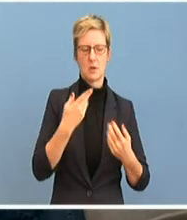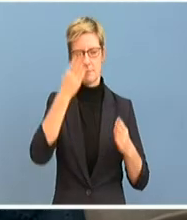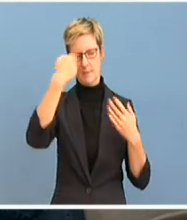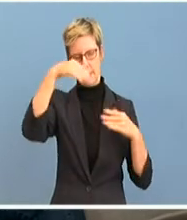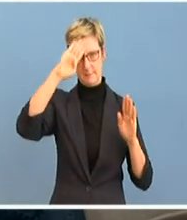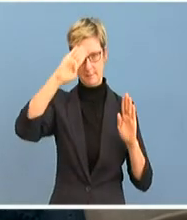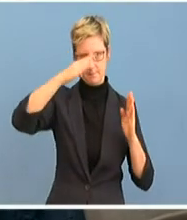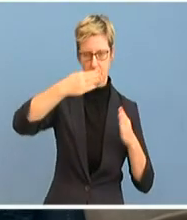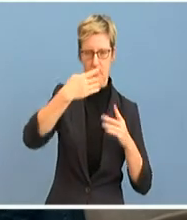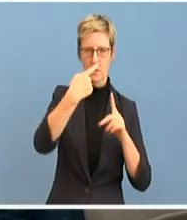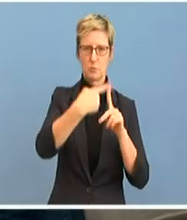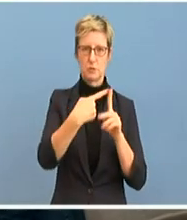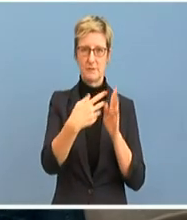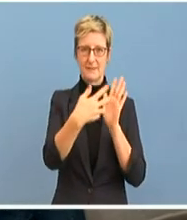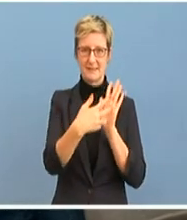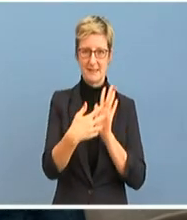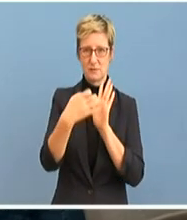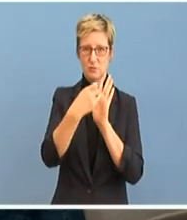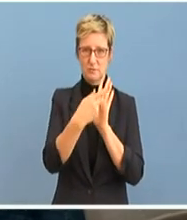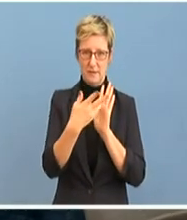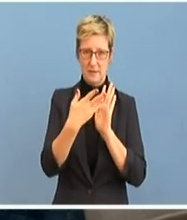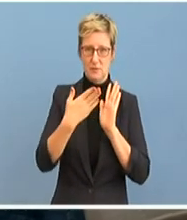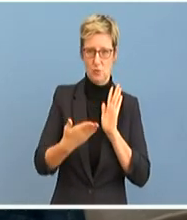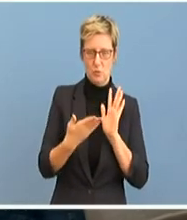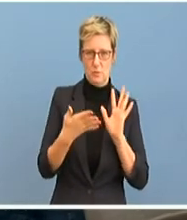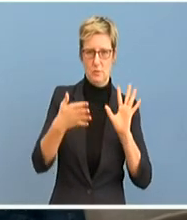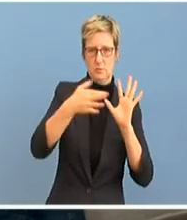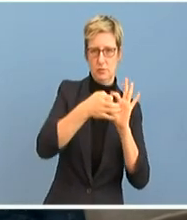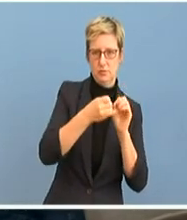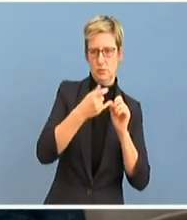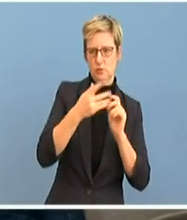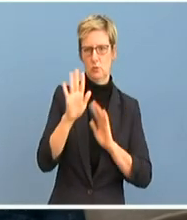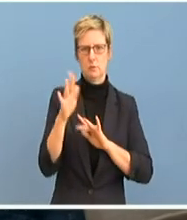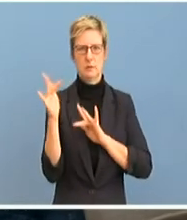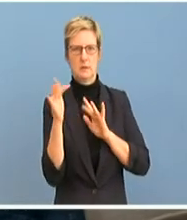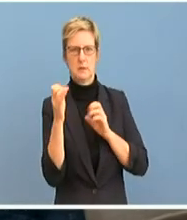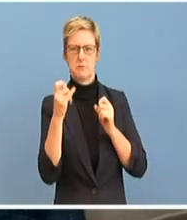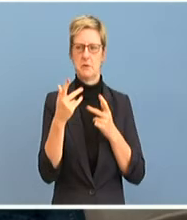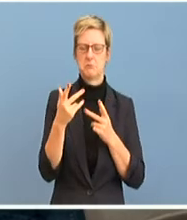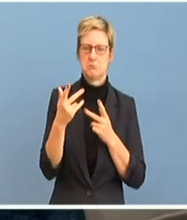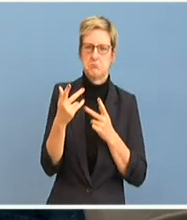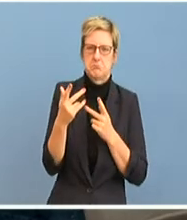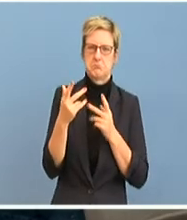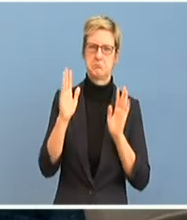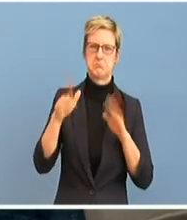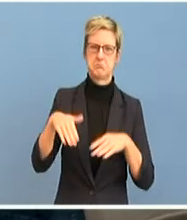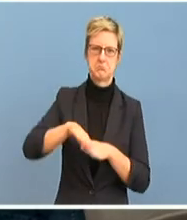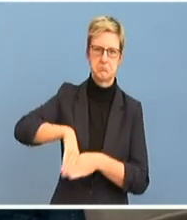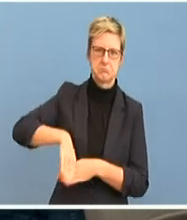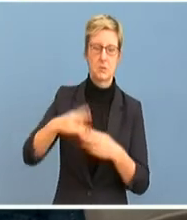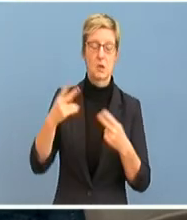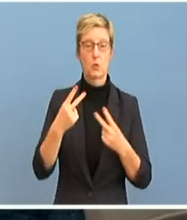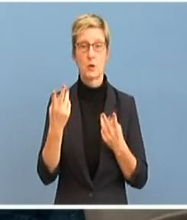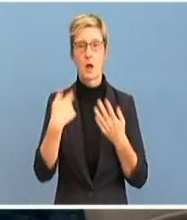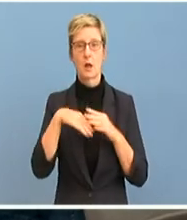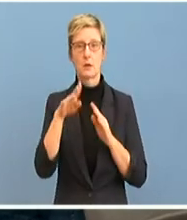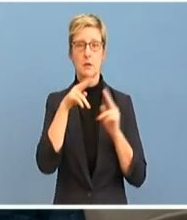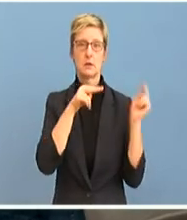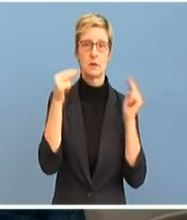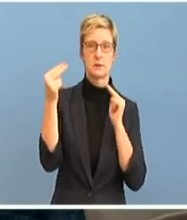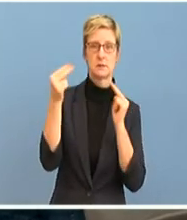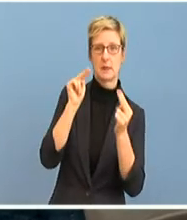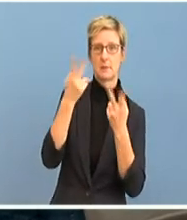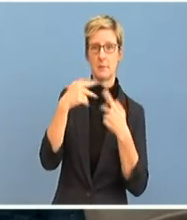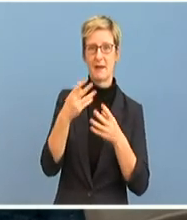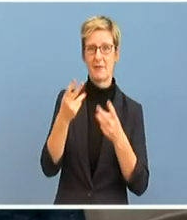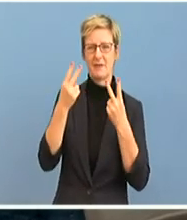stützen haben. Sagen Sie, das spielt keine Rolle? Sagen Sie, andere Dinge überwiegen? Wie bauen Sie das in Ihre Diskussionen